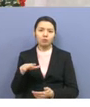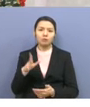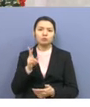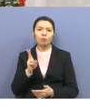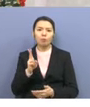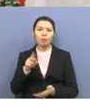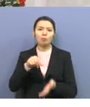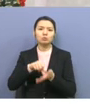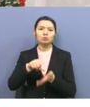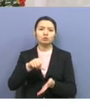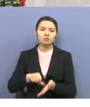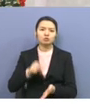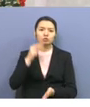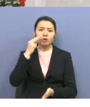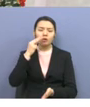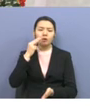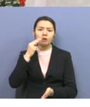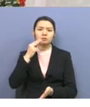болып, ерлік жасаған